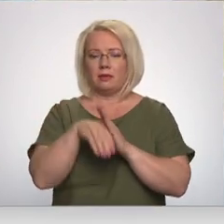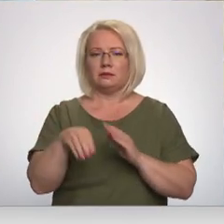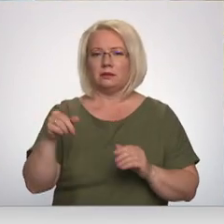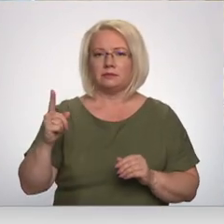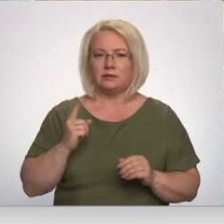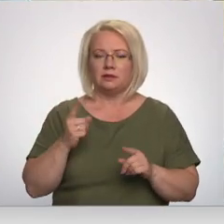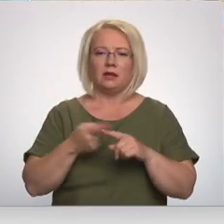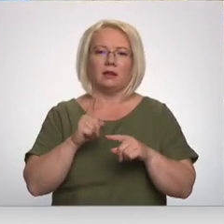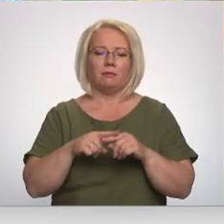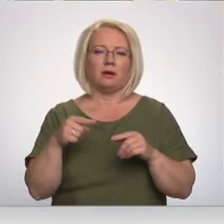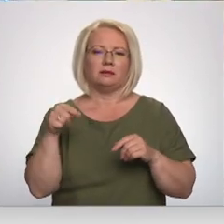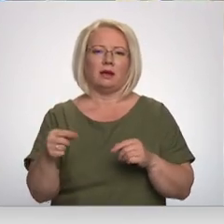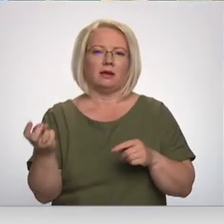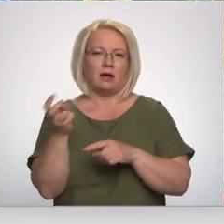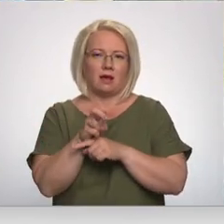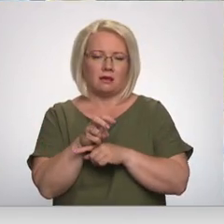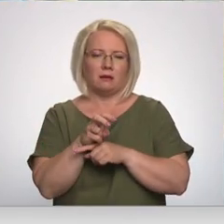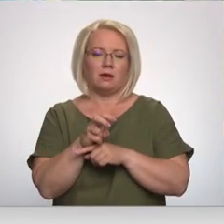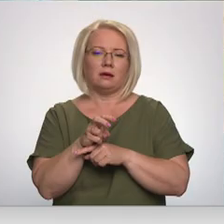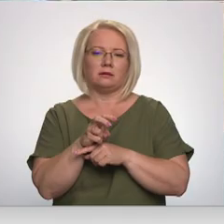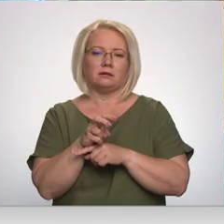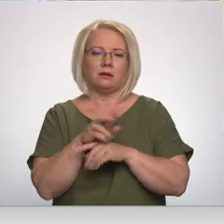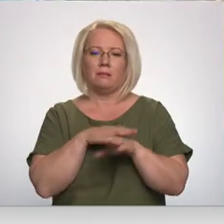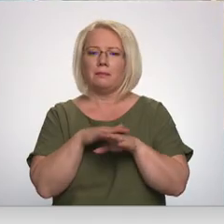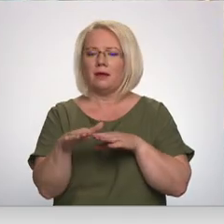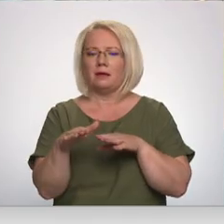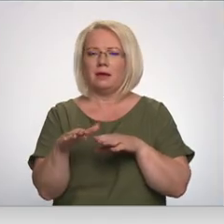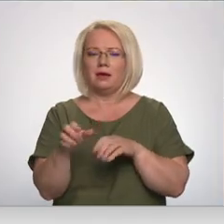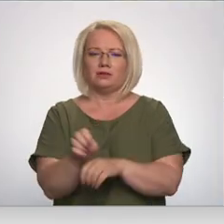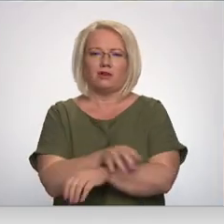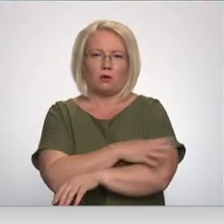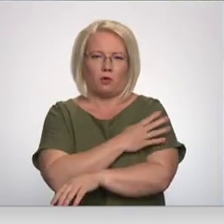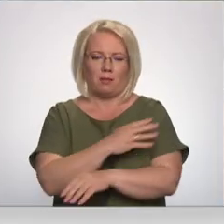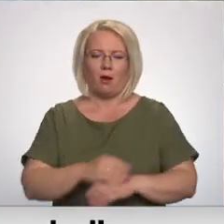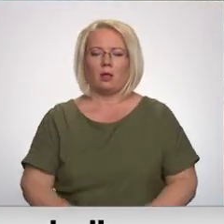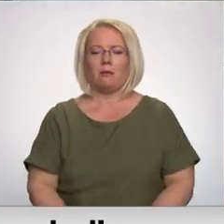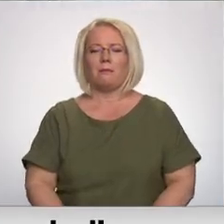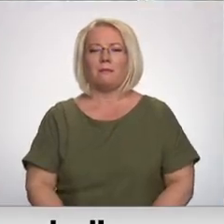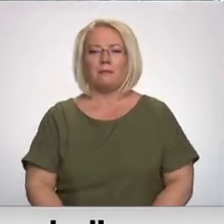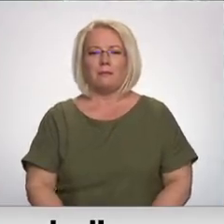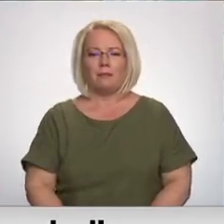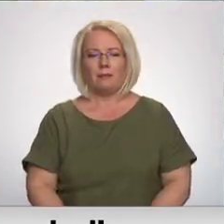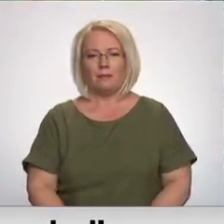arī šodien te ieradāmies un pilnīgi šermuļi pa kauliem.